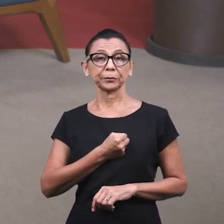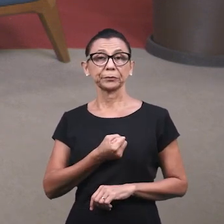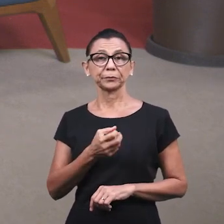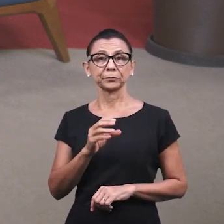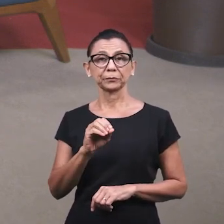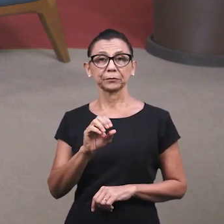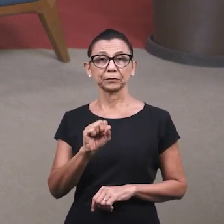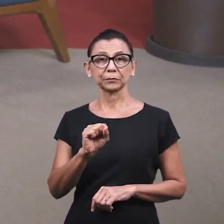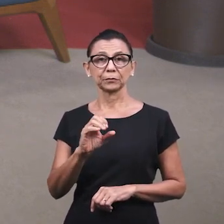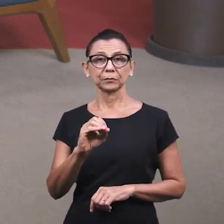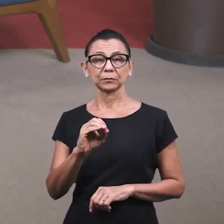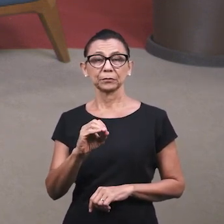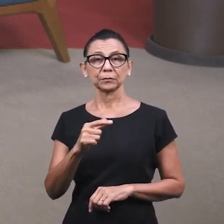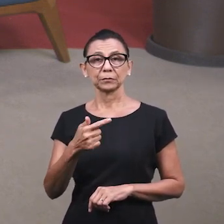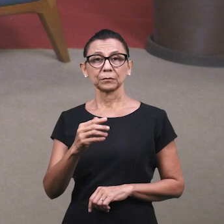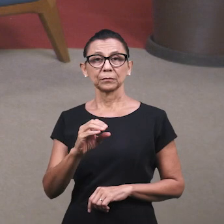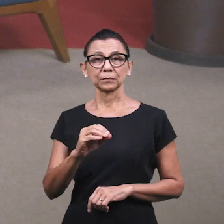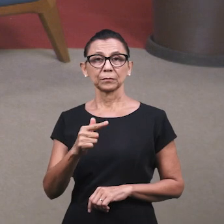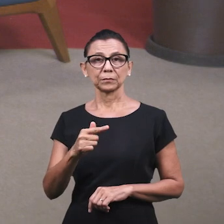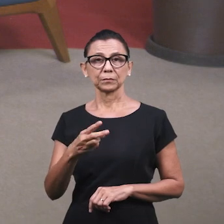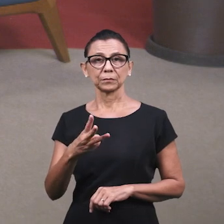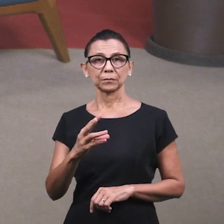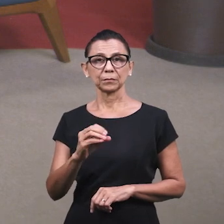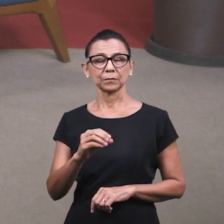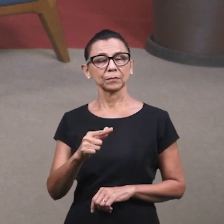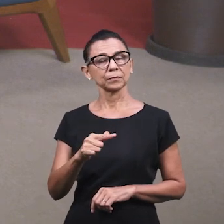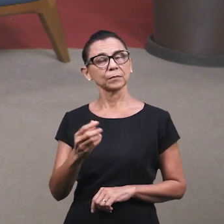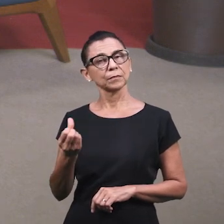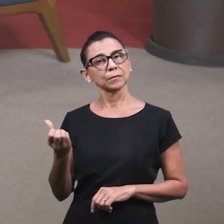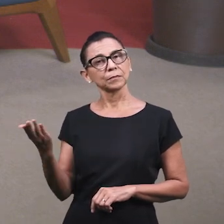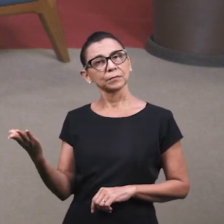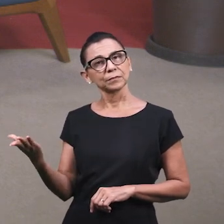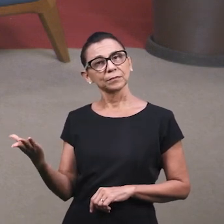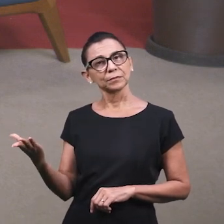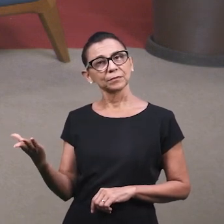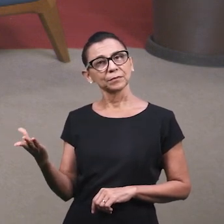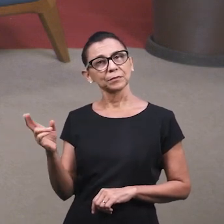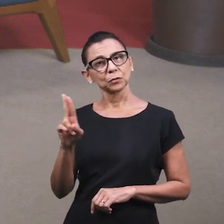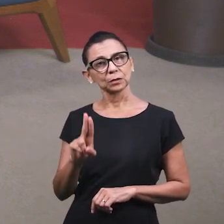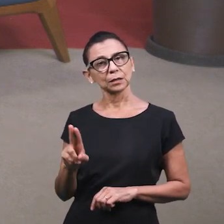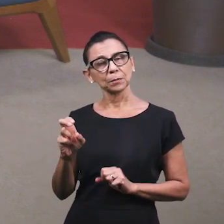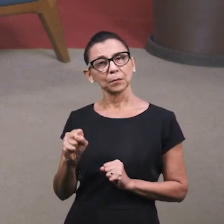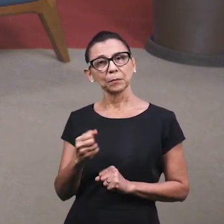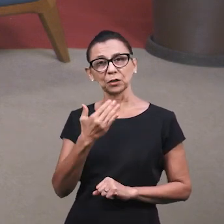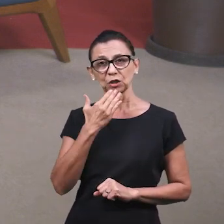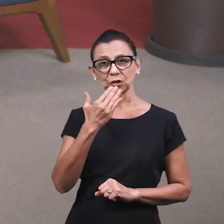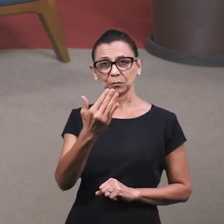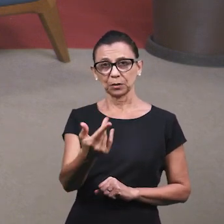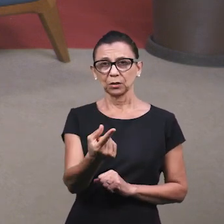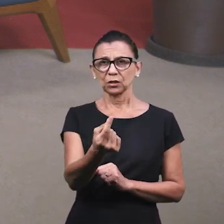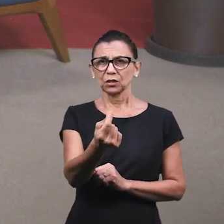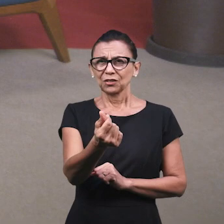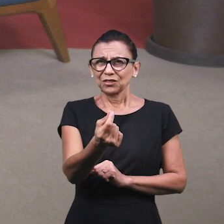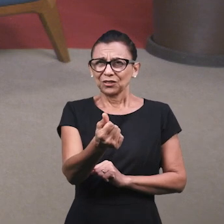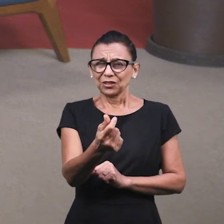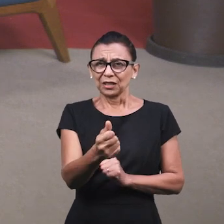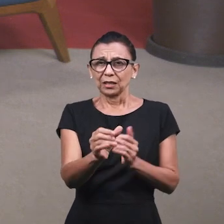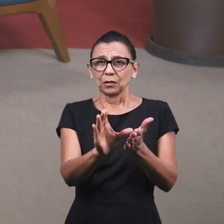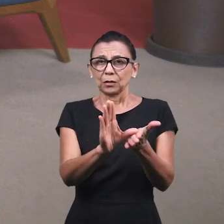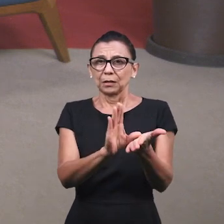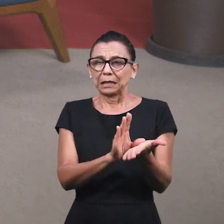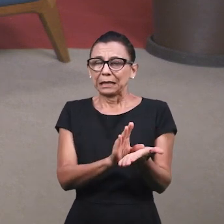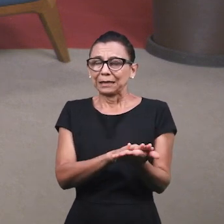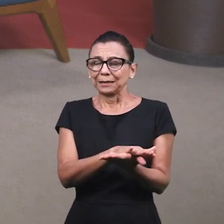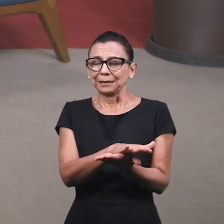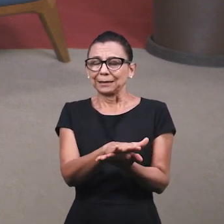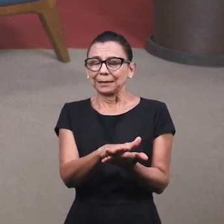l'écran 0800 1607 376. C'est un numéro brésilien et on ne va vous